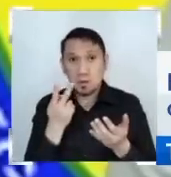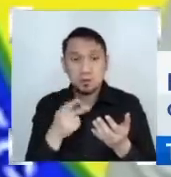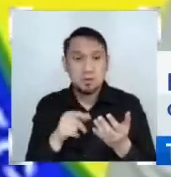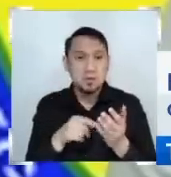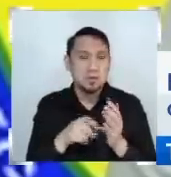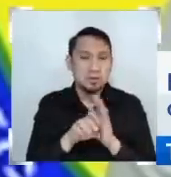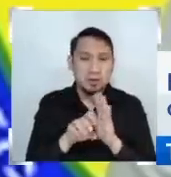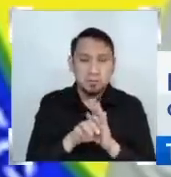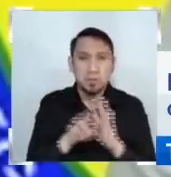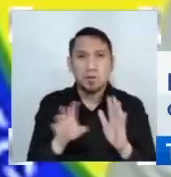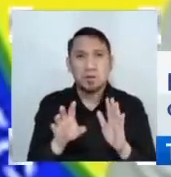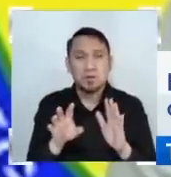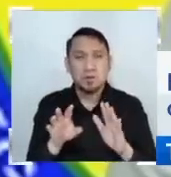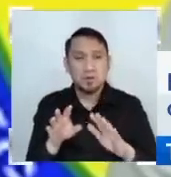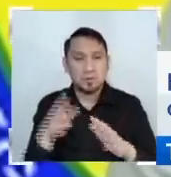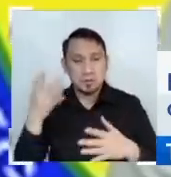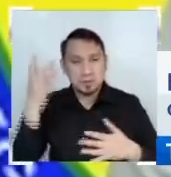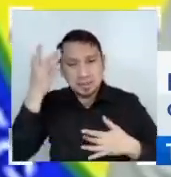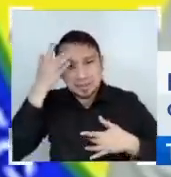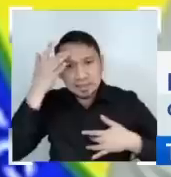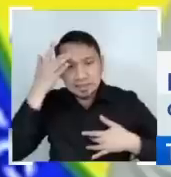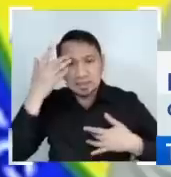itong pagkakaroon ng lagnat na tumatagal ng